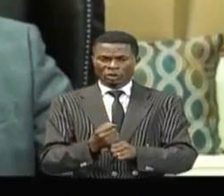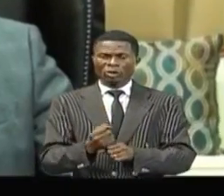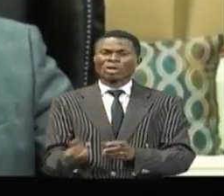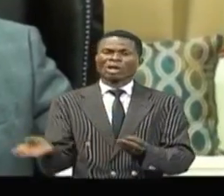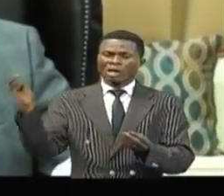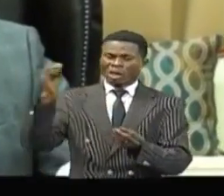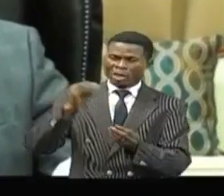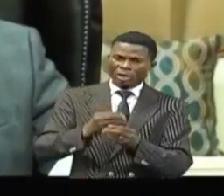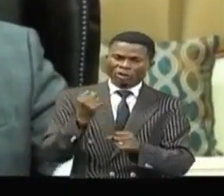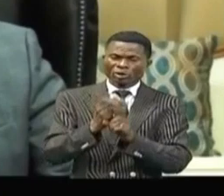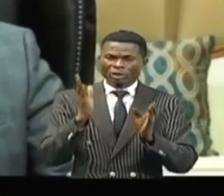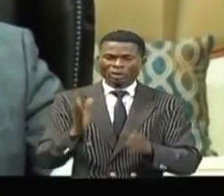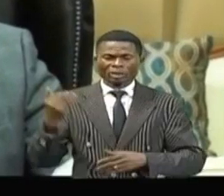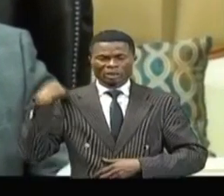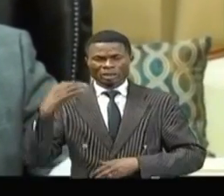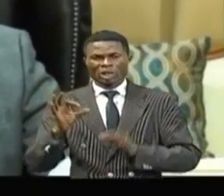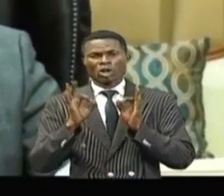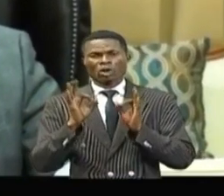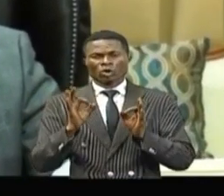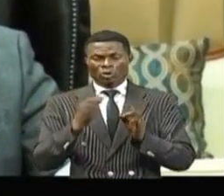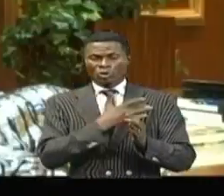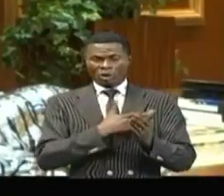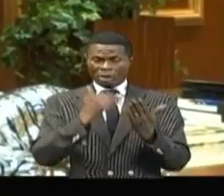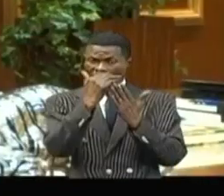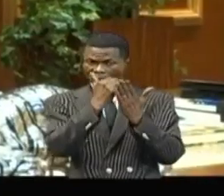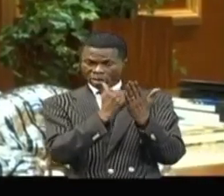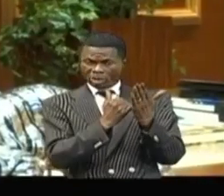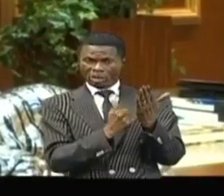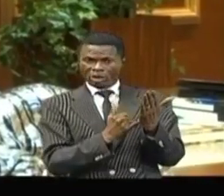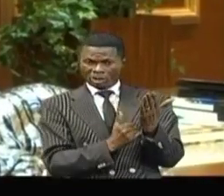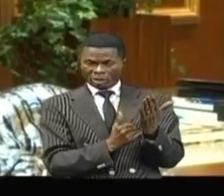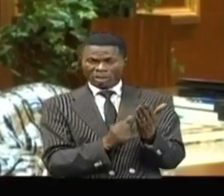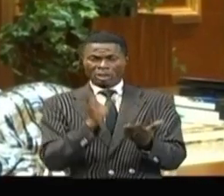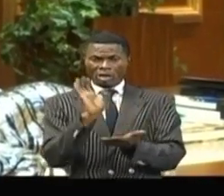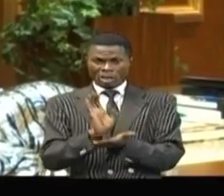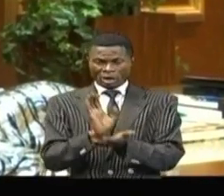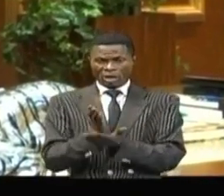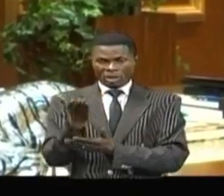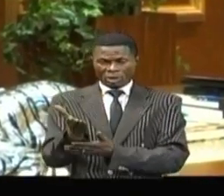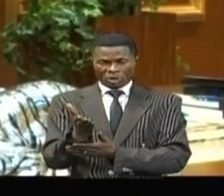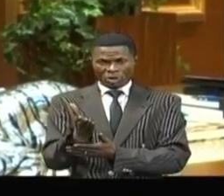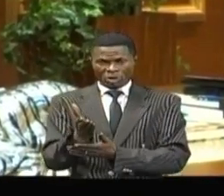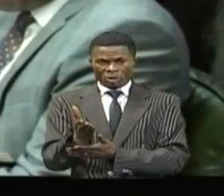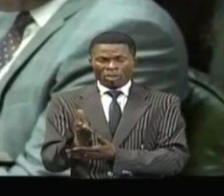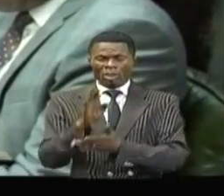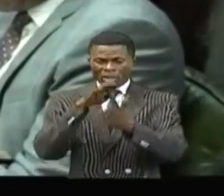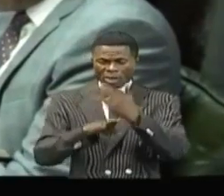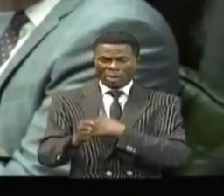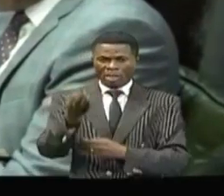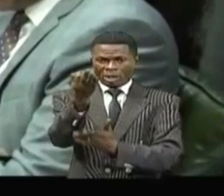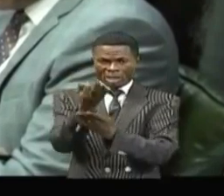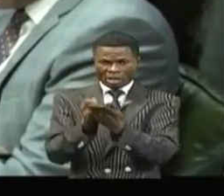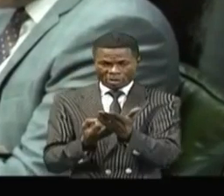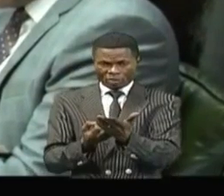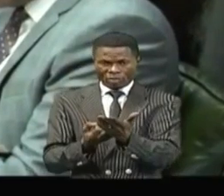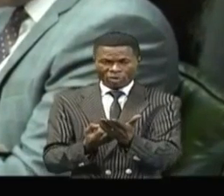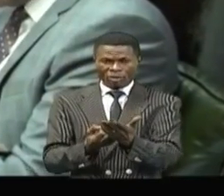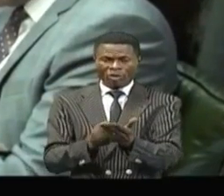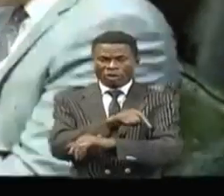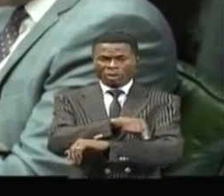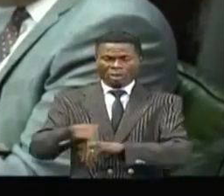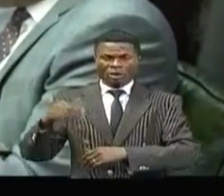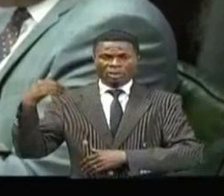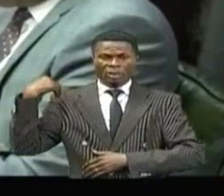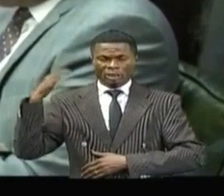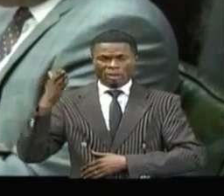mécanisation des agents et fonctionnaires de l'État identifiés, certifiés et régulièrement inscrits dans les fichiers des références de